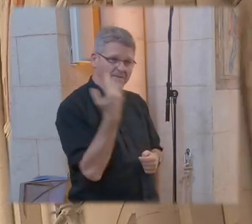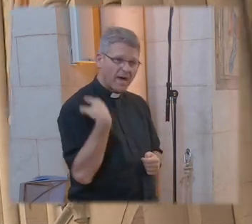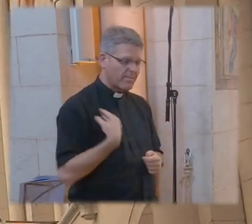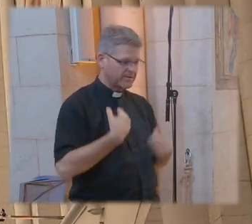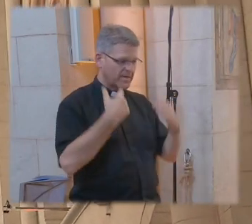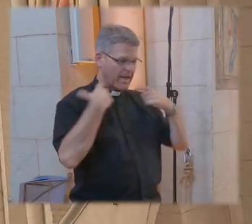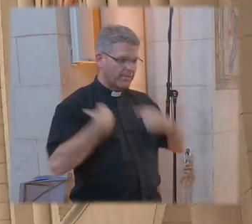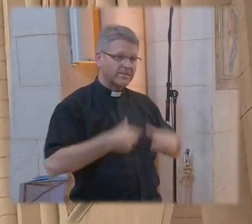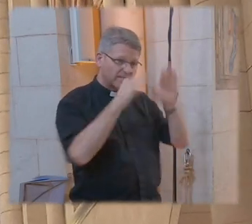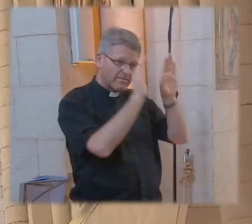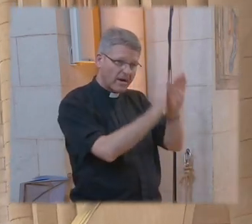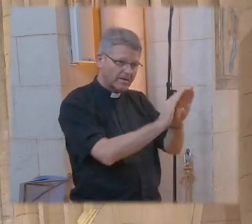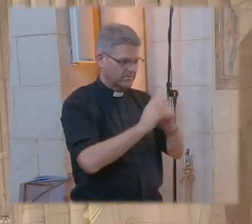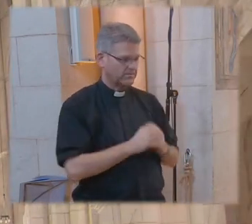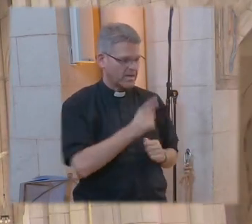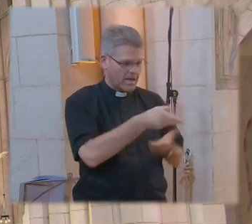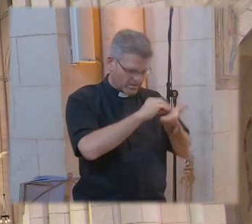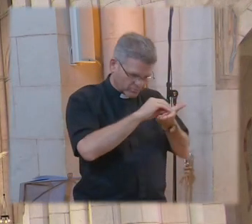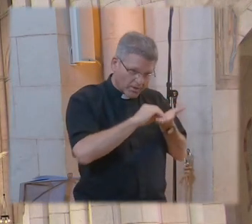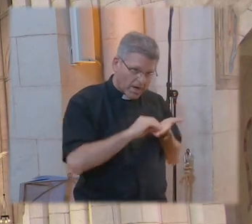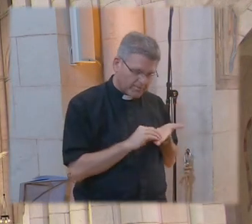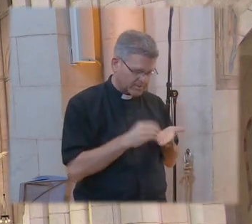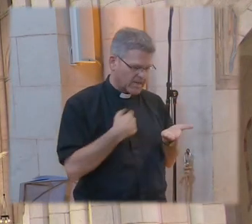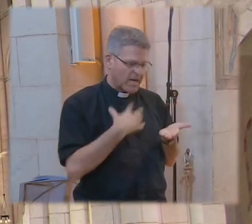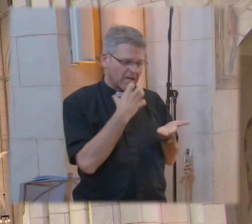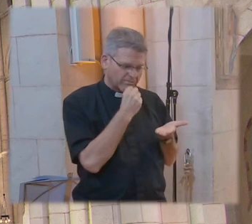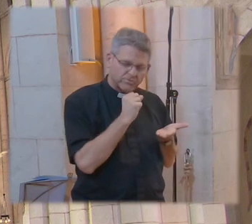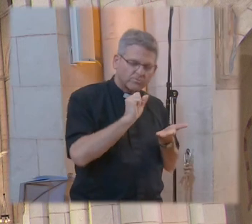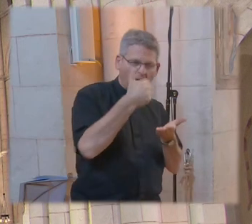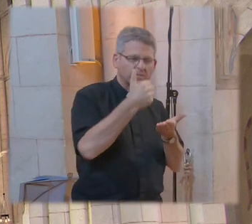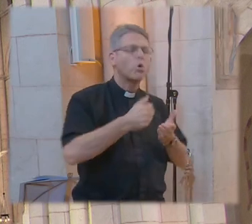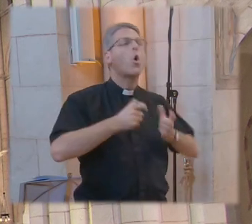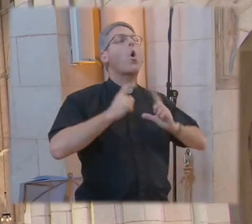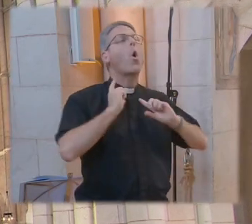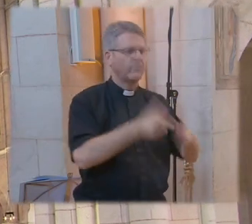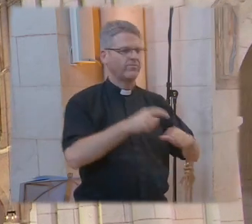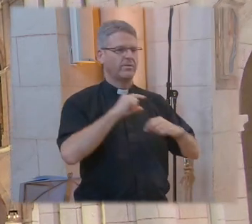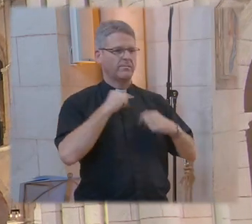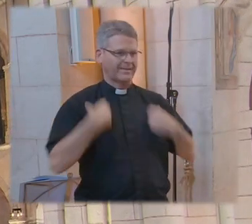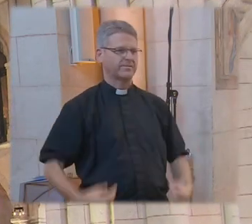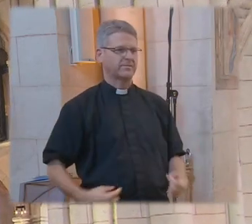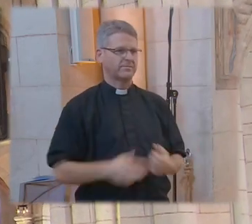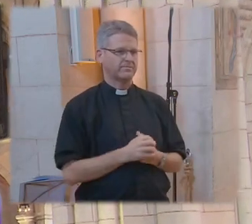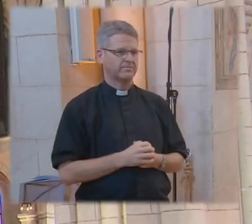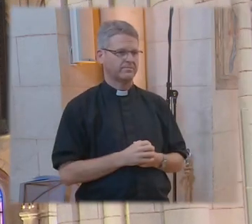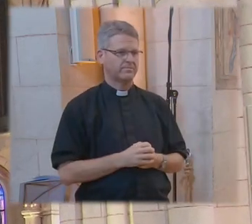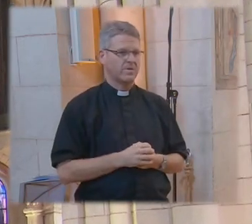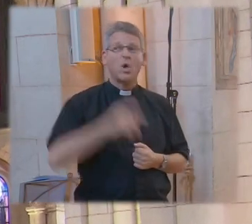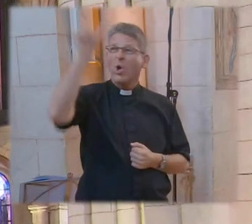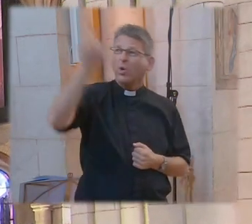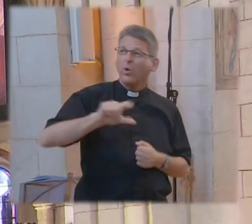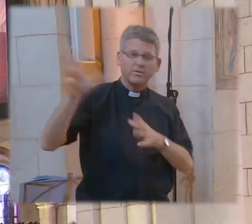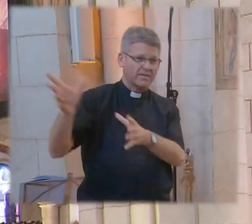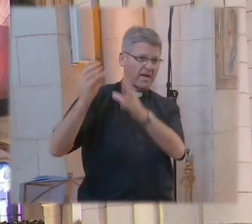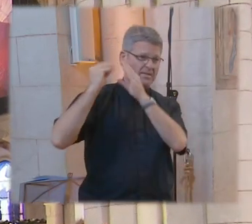hat er die Worte niedergeschrieben: Ich will in der Hauptsache Opferpriester werden, Kreuzträger